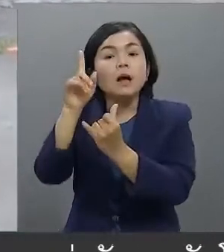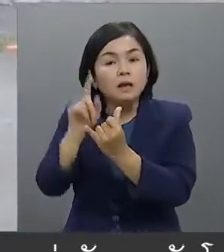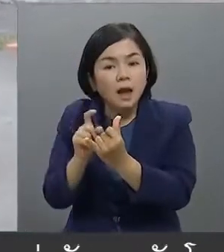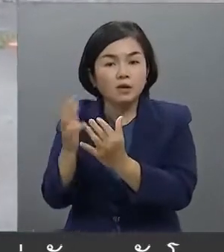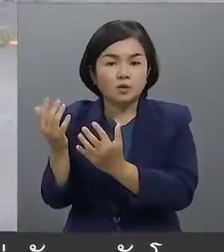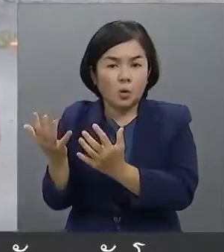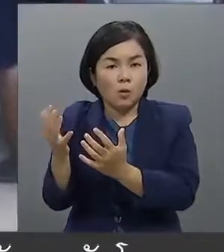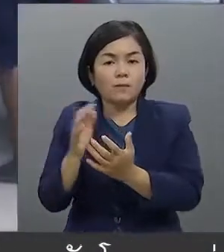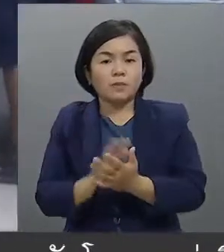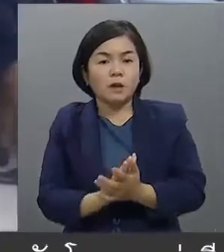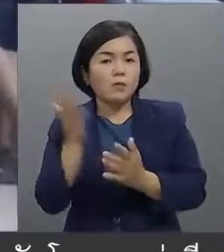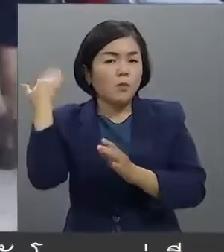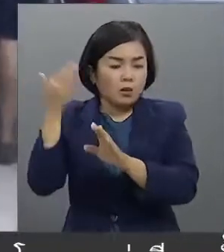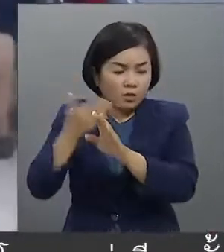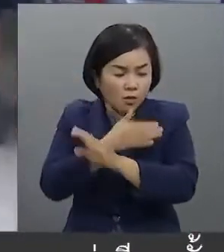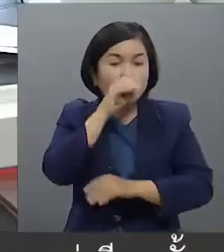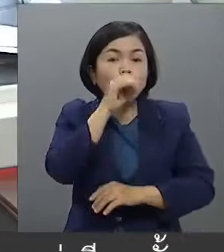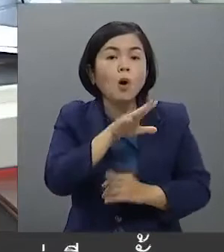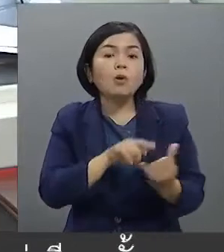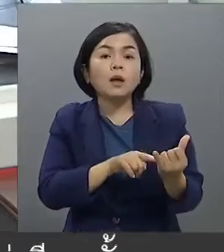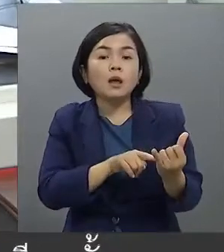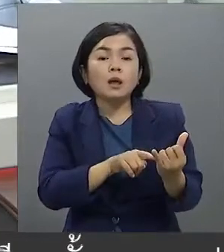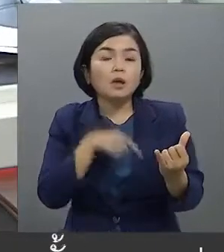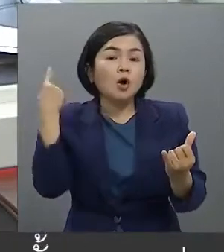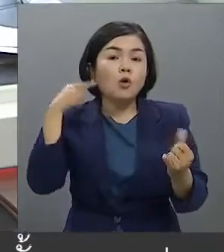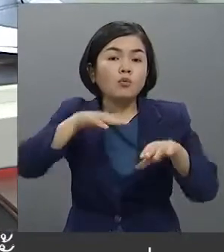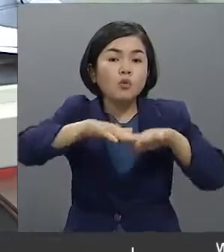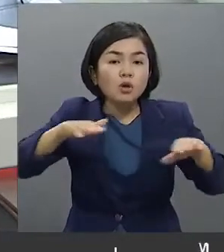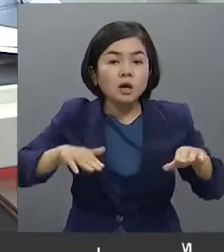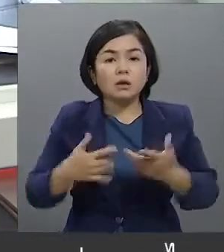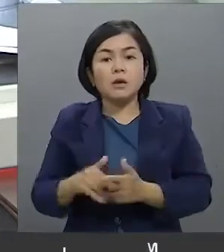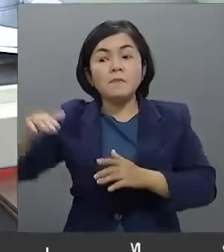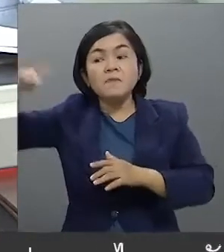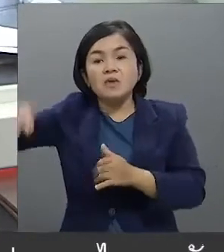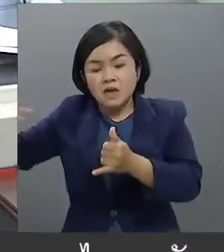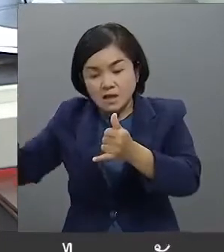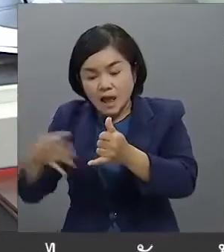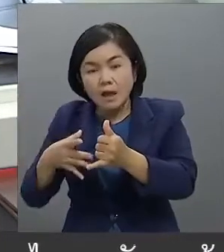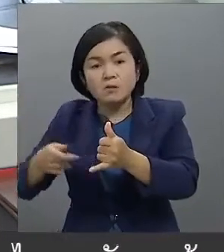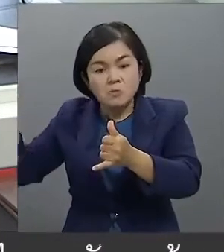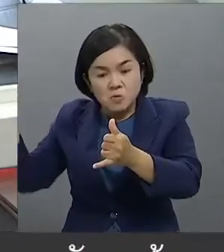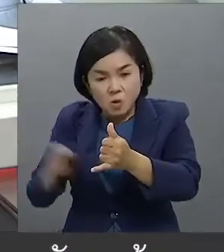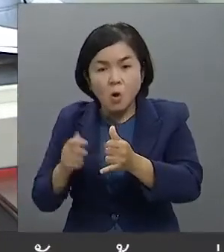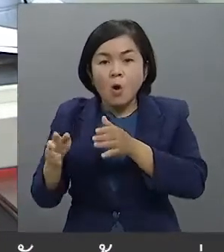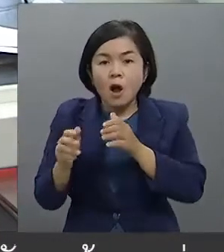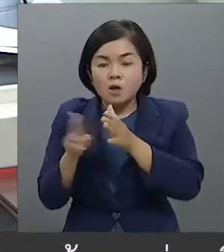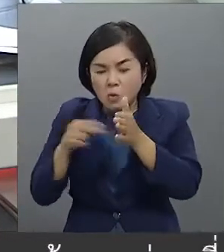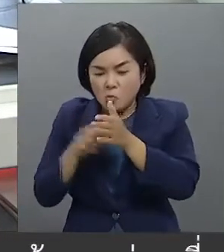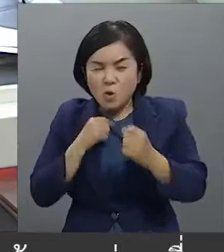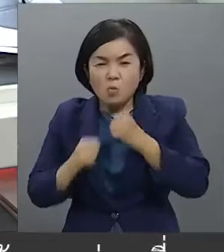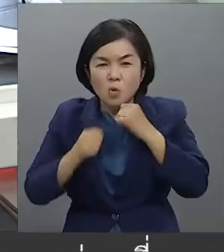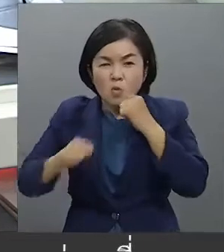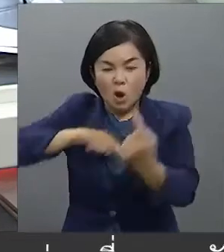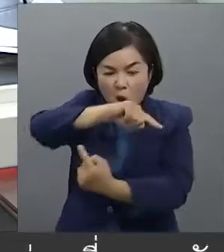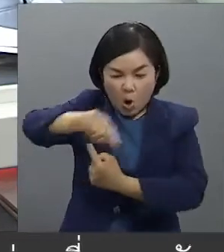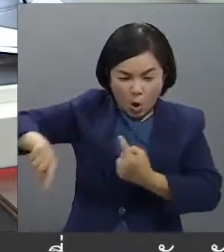าน้องมิ้นถูกสั่งลงโทษค่ะให้วิ่งรอบขุนน้ำนะคะพื้นที่เนี่ยรอบก็คือรอบละ1กิโลเมตร